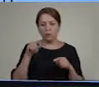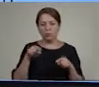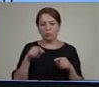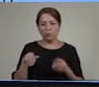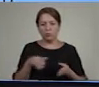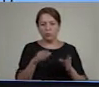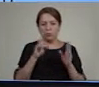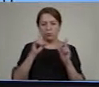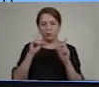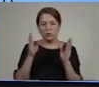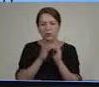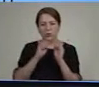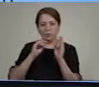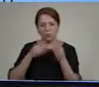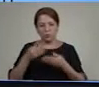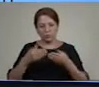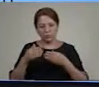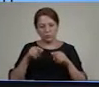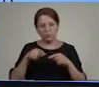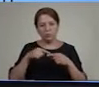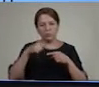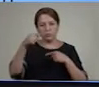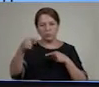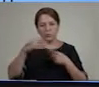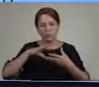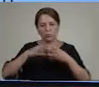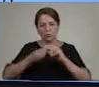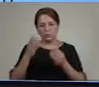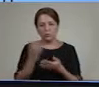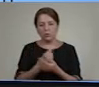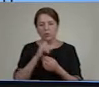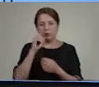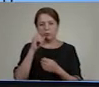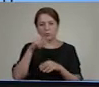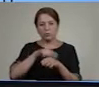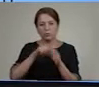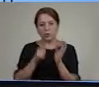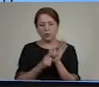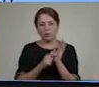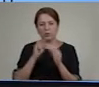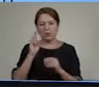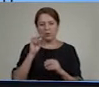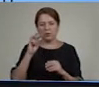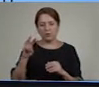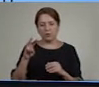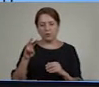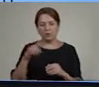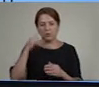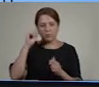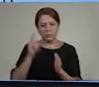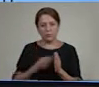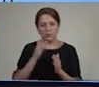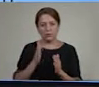bilan yurganimizda bu yo'l uzunliklarini yig'indisini topsak 117 kilometr ekanligini bilib